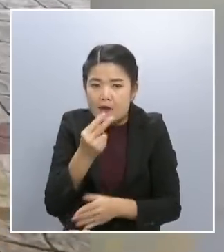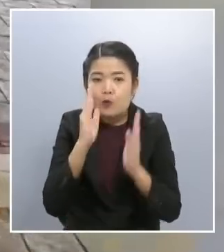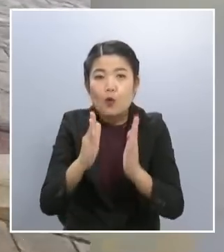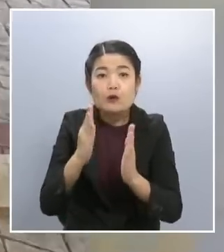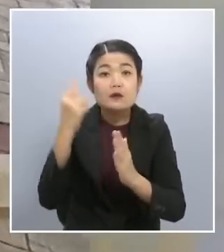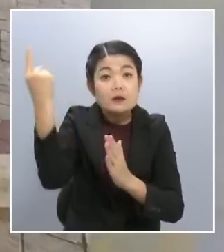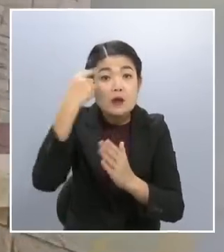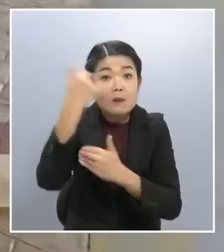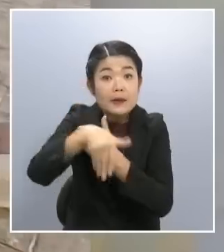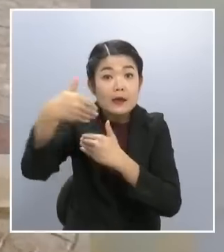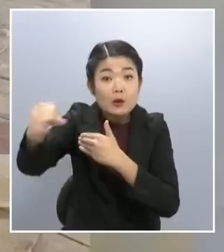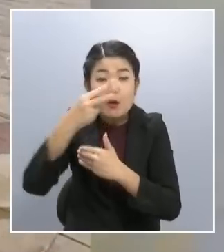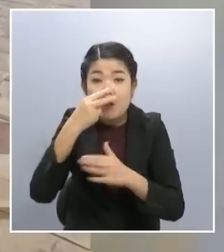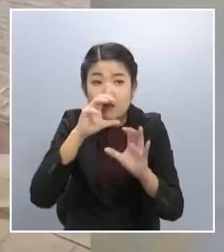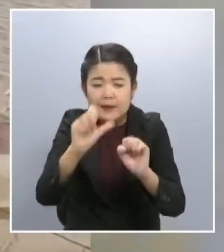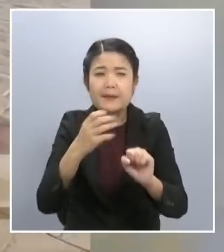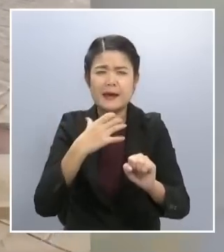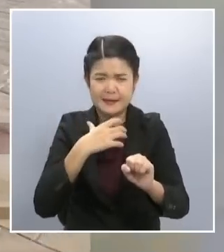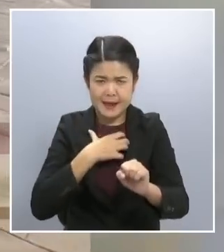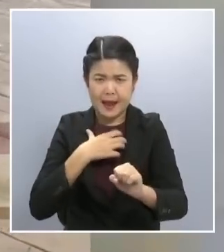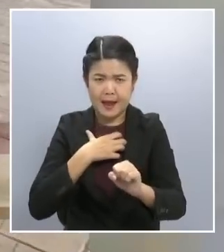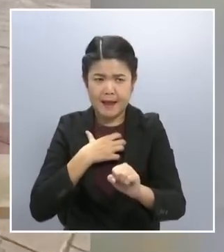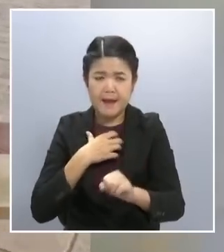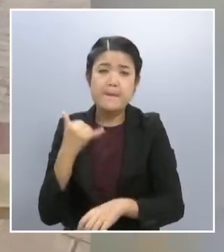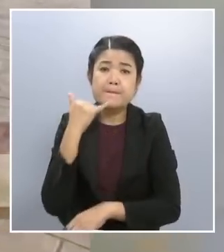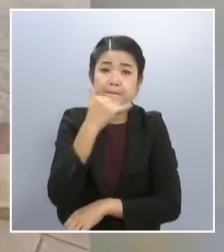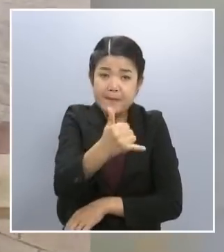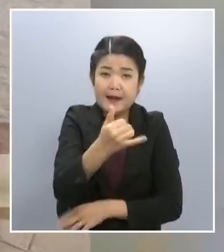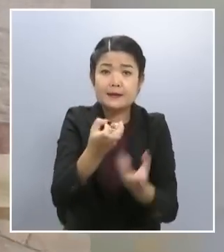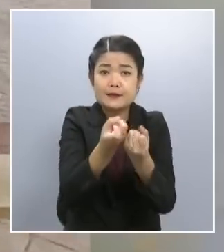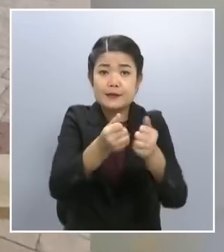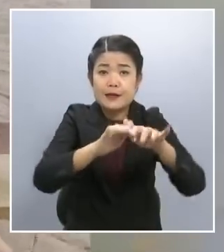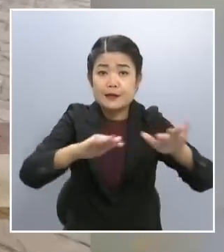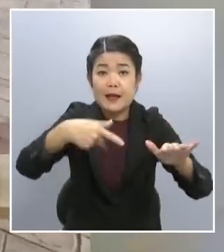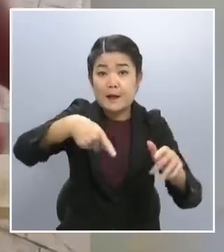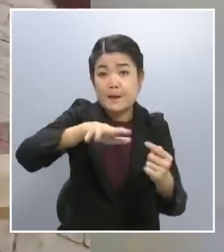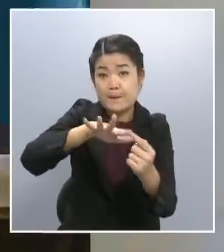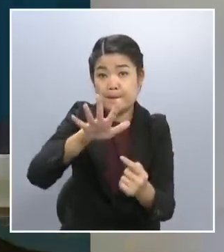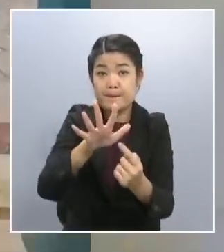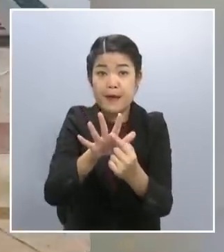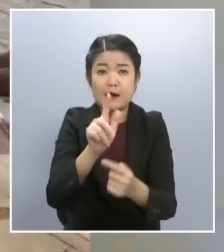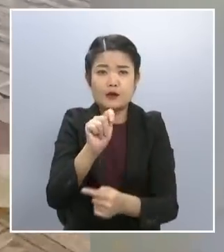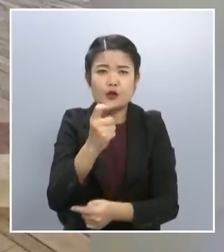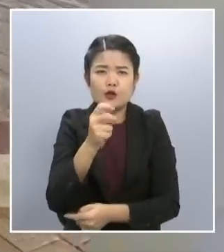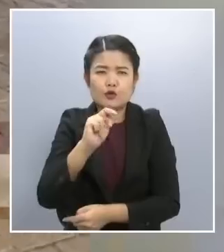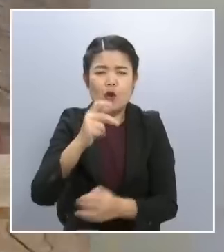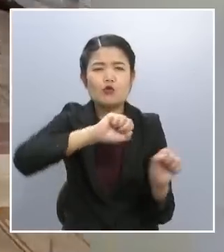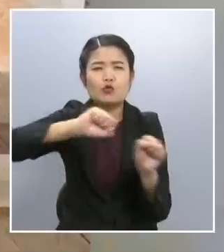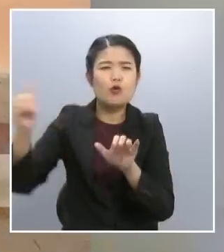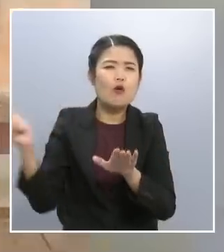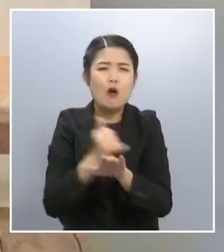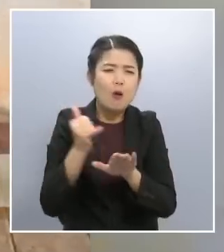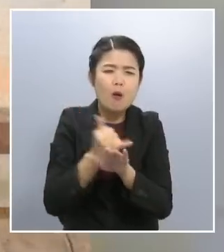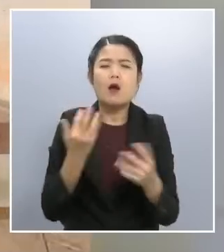ส่วนใหญ่ต้องการจะเดินทางไปป่าตองกระทู้หรือหาดกะรนที่เมืองภูเก็ตกว่ารถตู้จะออกนาน